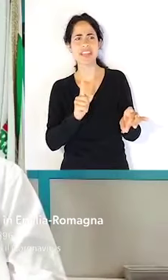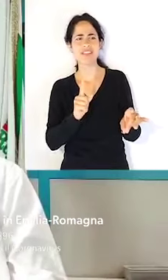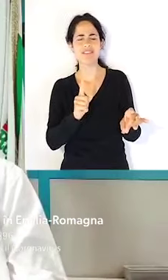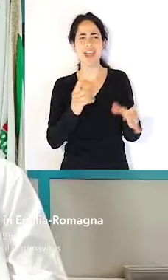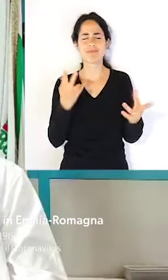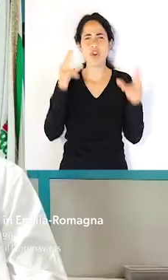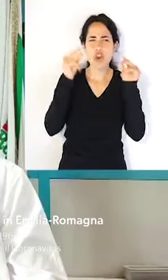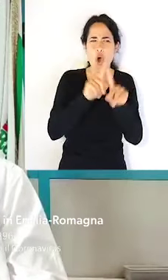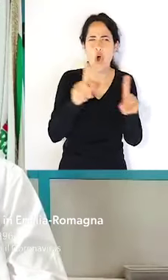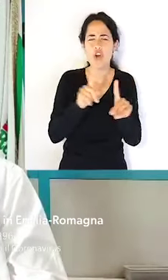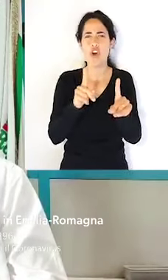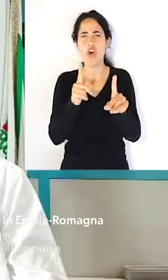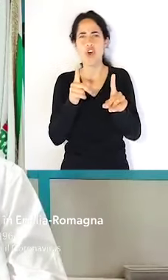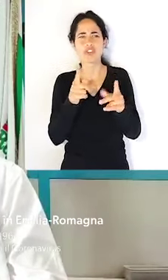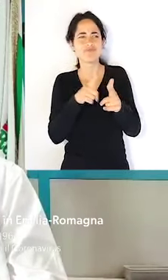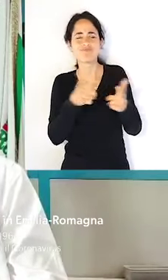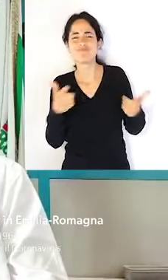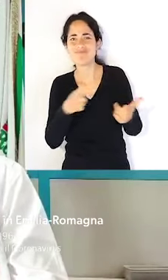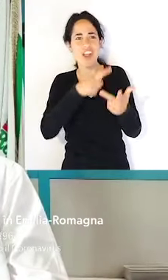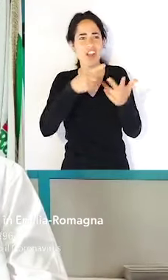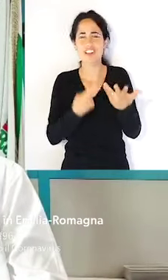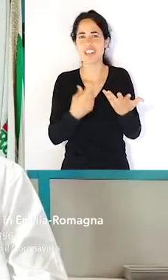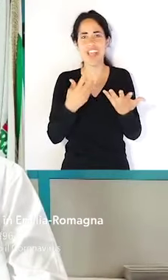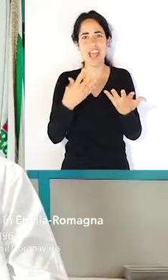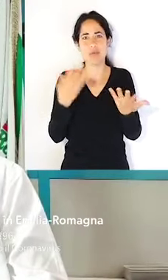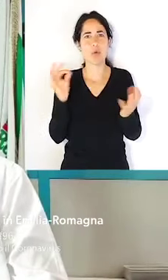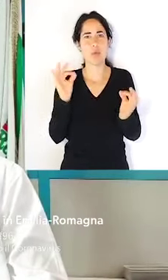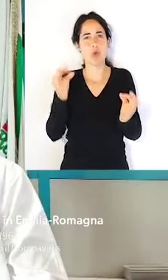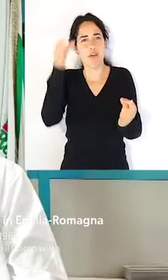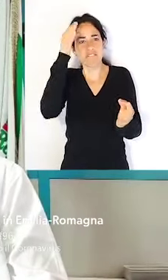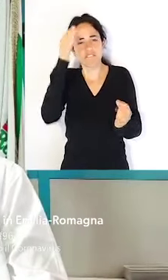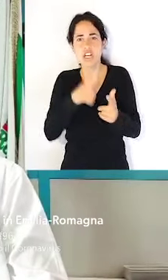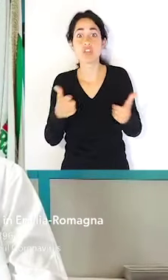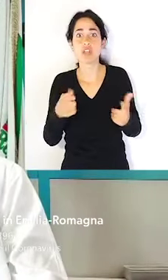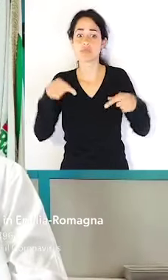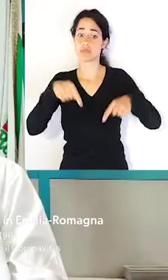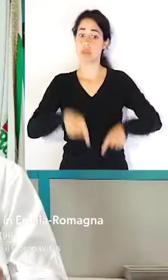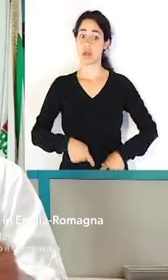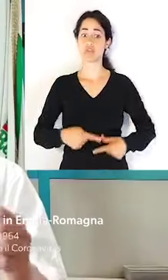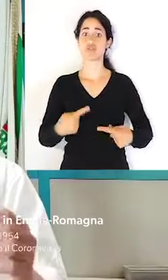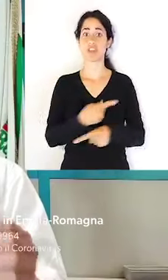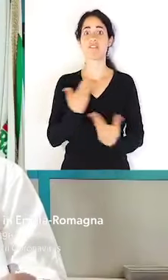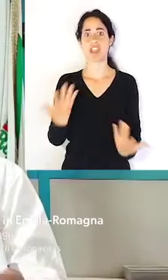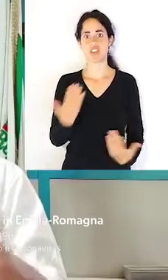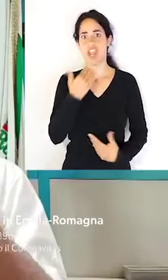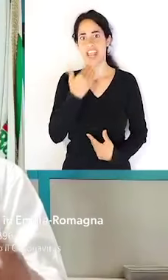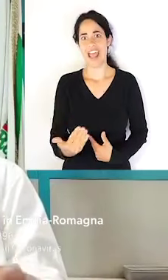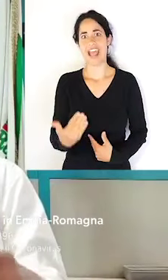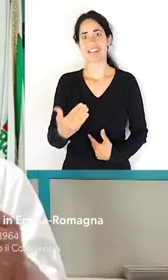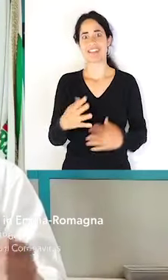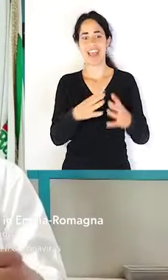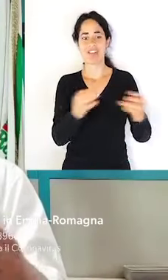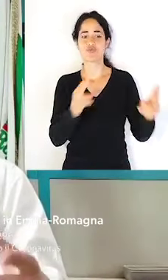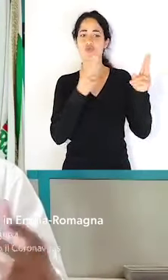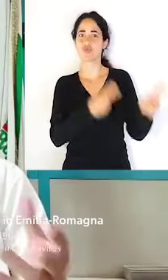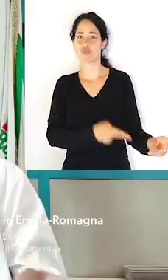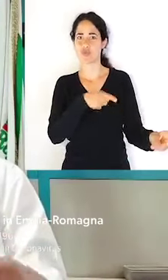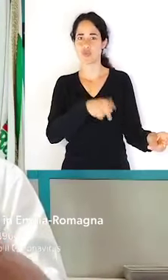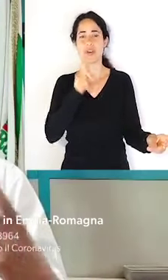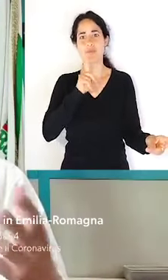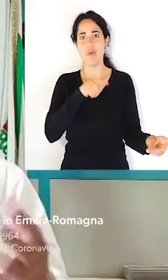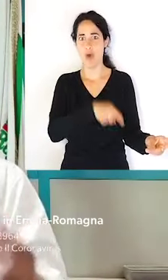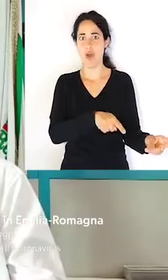siamo in grado, anche grazie alla nostra scoperta del Policlinico di Modena, di individuare attraverso alcuni